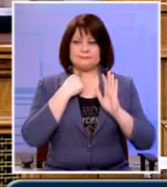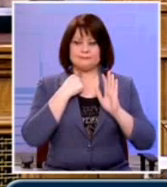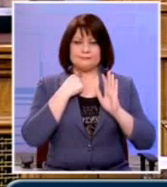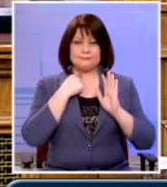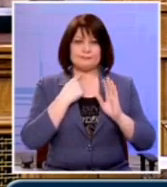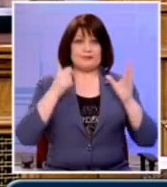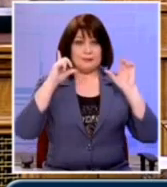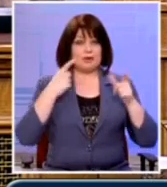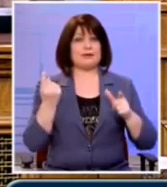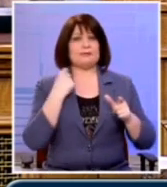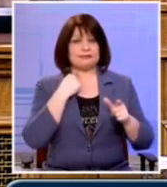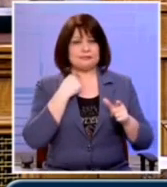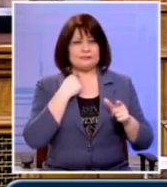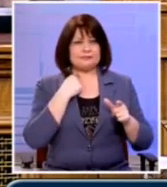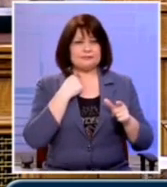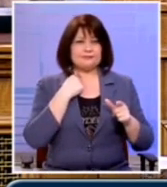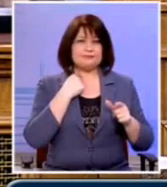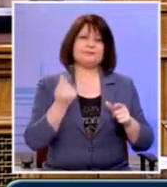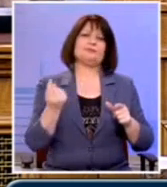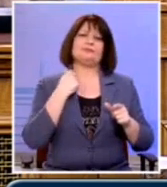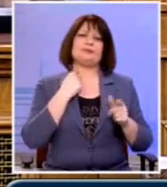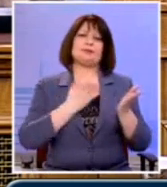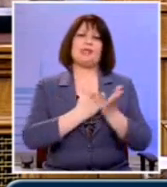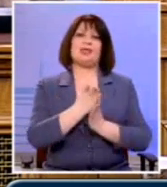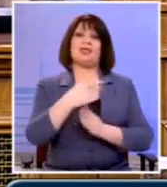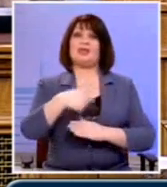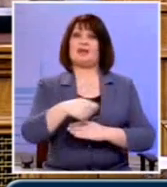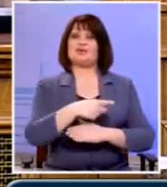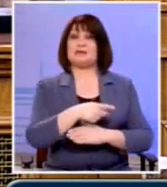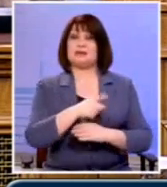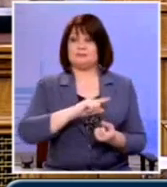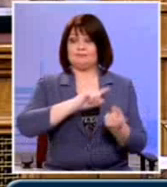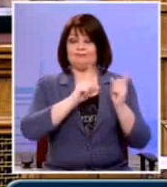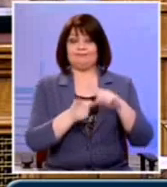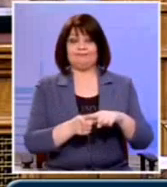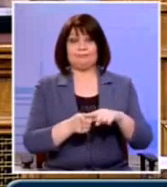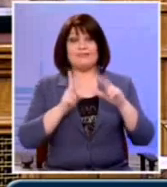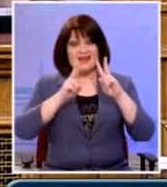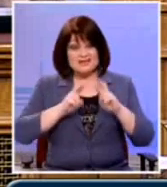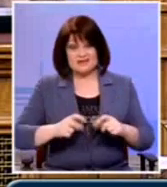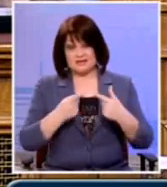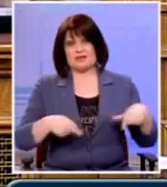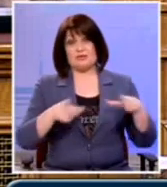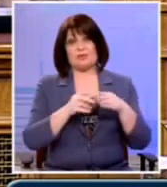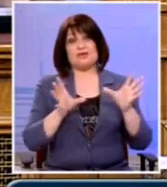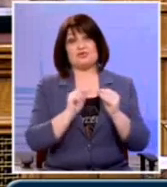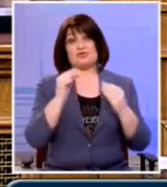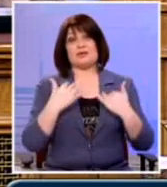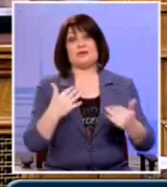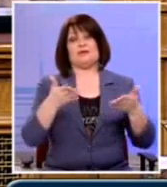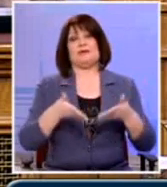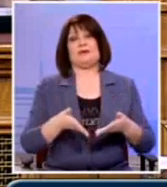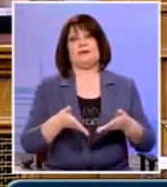αποτυχία της δημοκρατίας και η αποτυχία της δικαιοσύνης να υποκαθίστανται με εξεταστικές επιτροπές στη Βουλή. Δεν